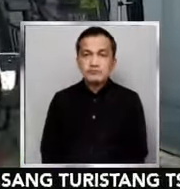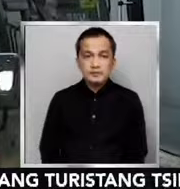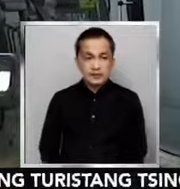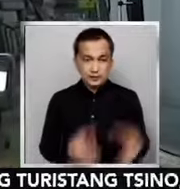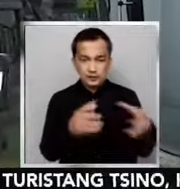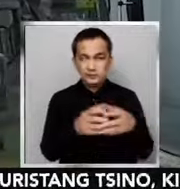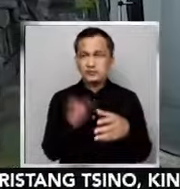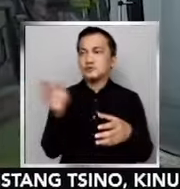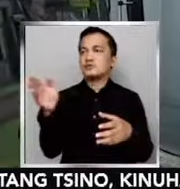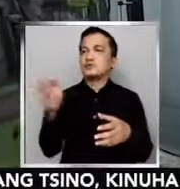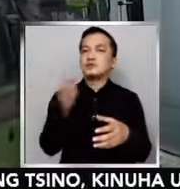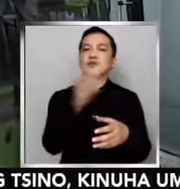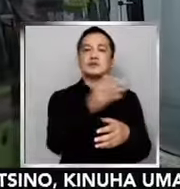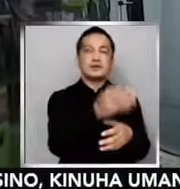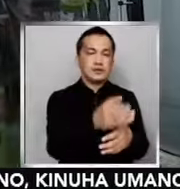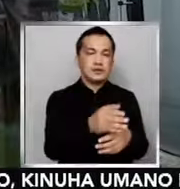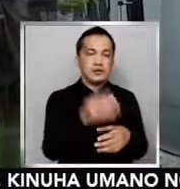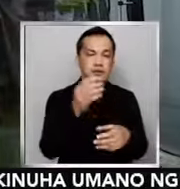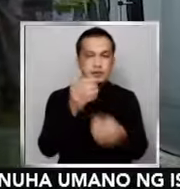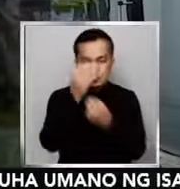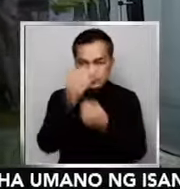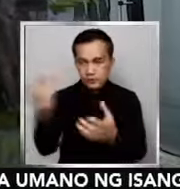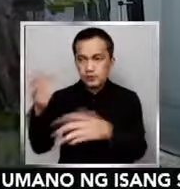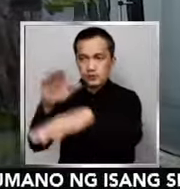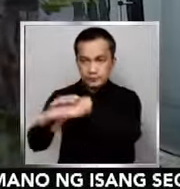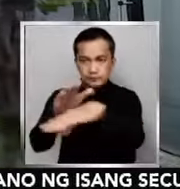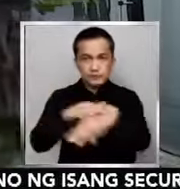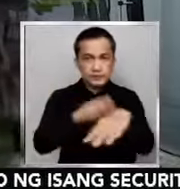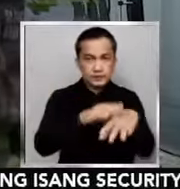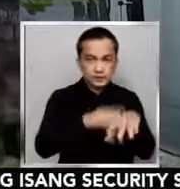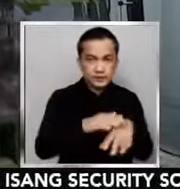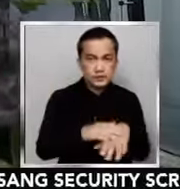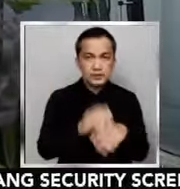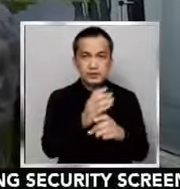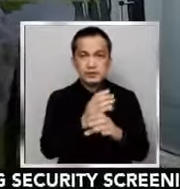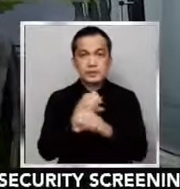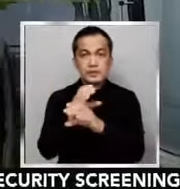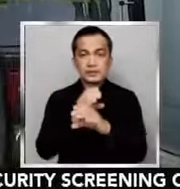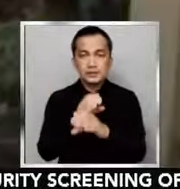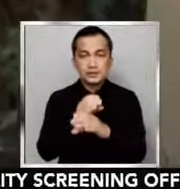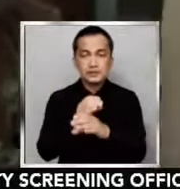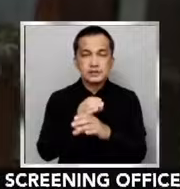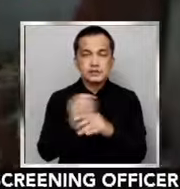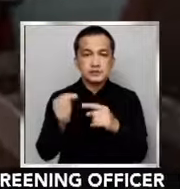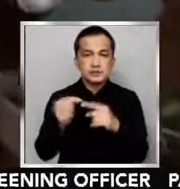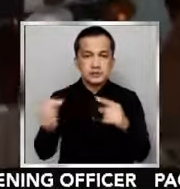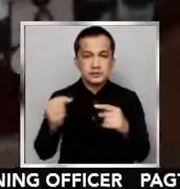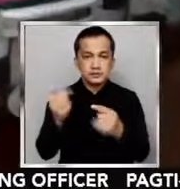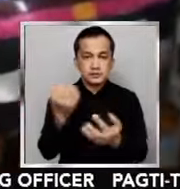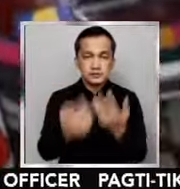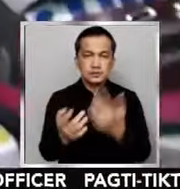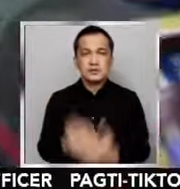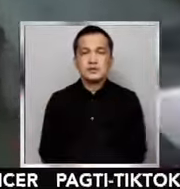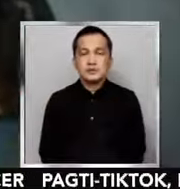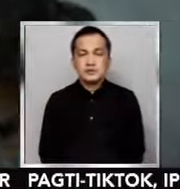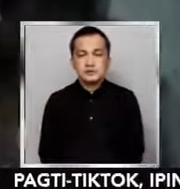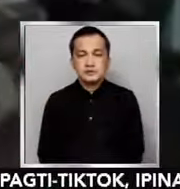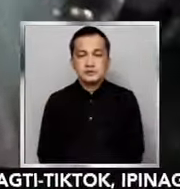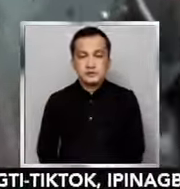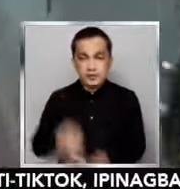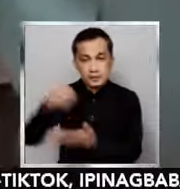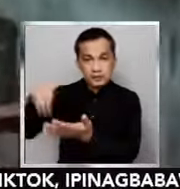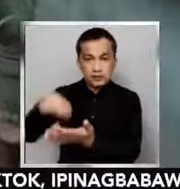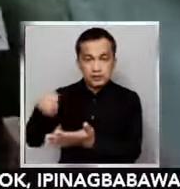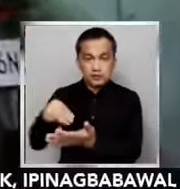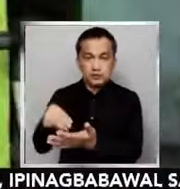ibang lugar para magpaalala sa publiko na maging maingat kontra sunog sa Mandaluyong nga May